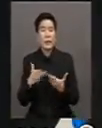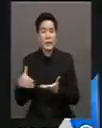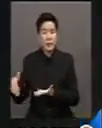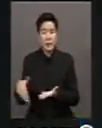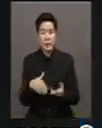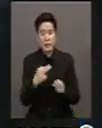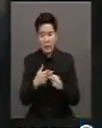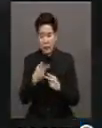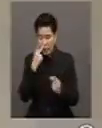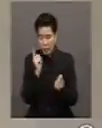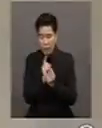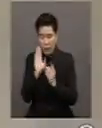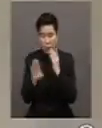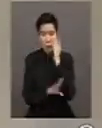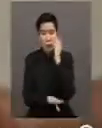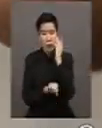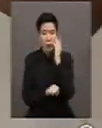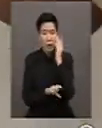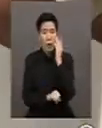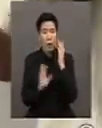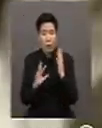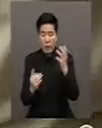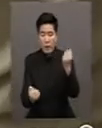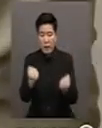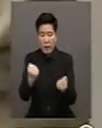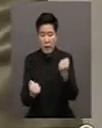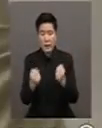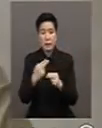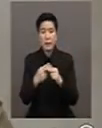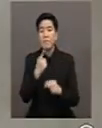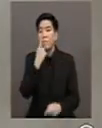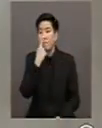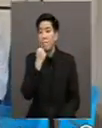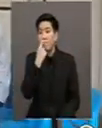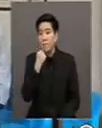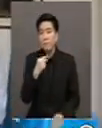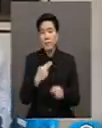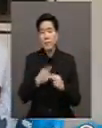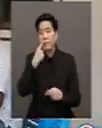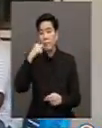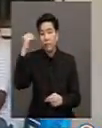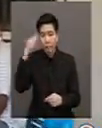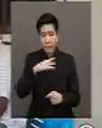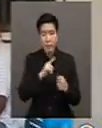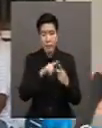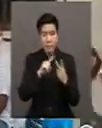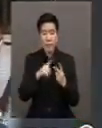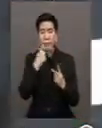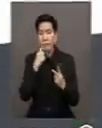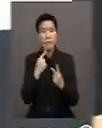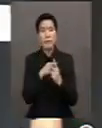ตำบลควนลังที่จังหวัดสงขลาจับคนขับได้ก็คือนายอาทิตย์แสงแก้วกับนายอาทิตย์ศรีจันอ่อน2ค